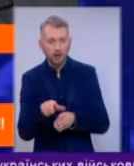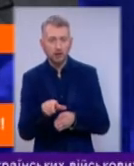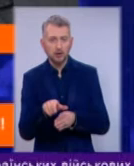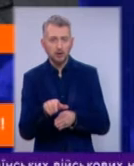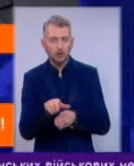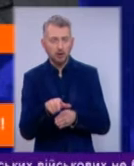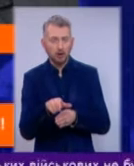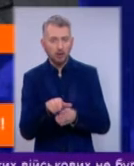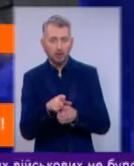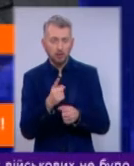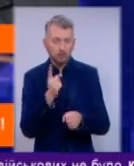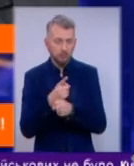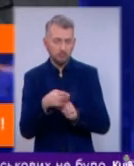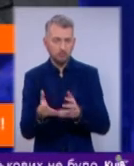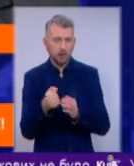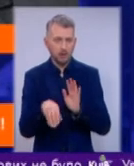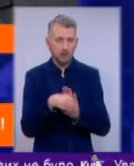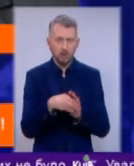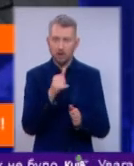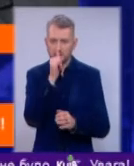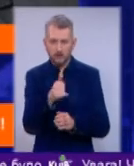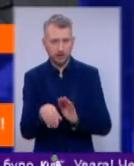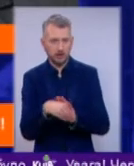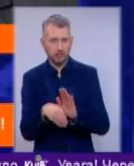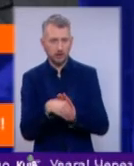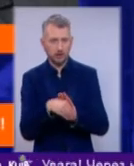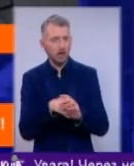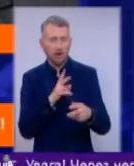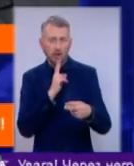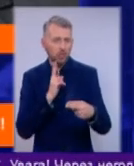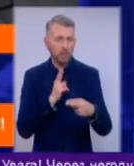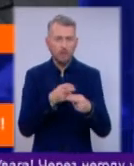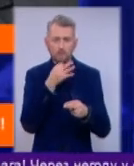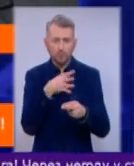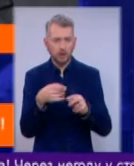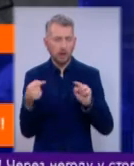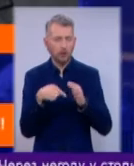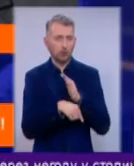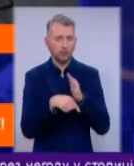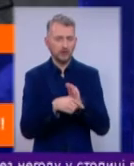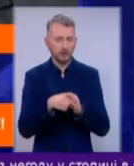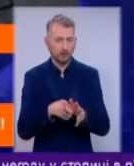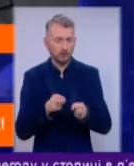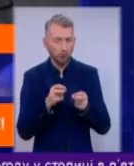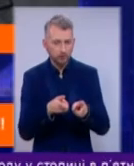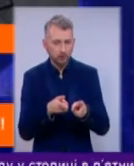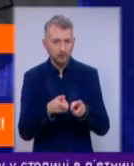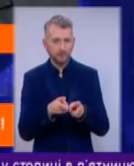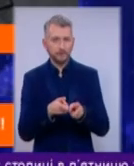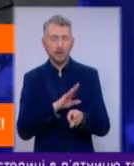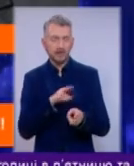хабарі і більше не давати хабарі. І виявляти будь-які антикорупційні злочини і не стояти осторонь, а заявляти про